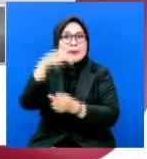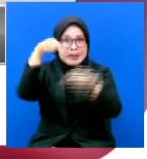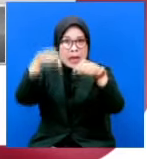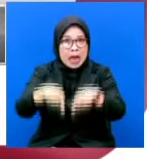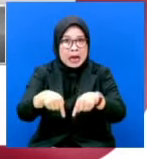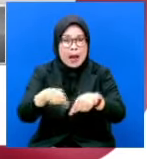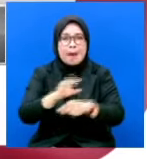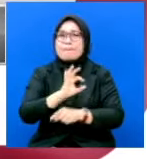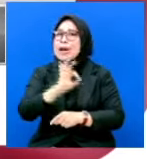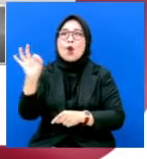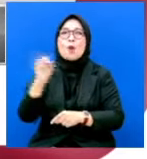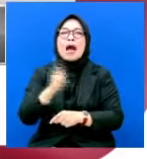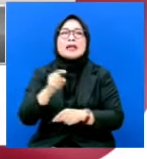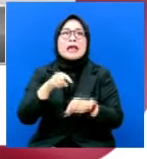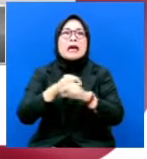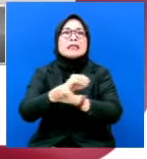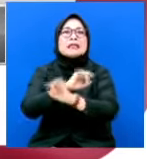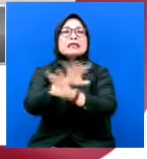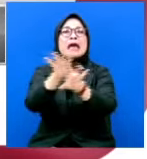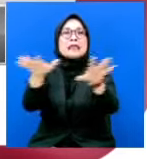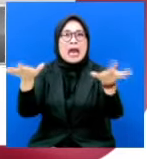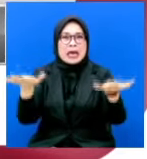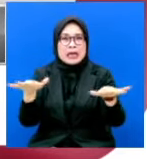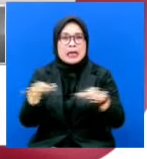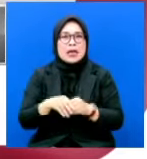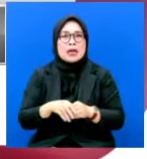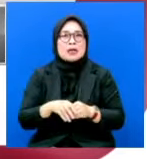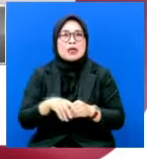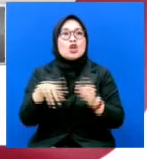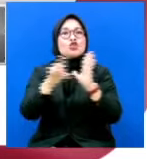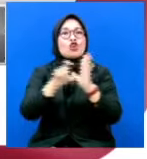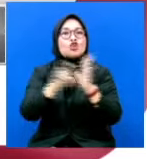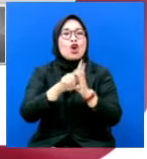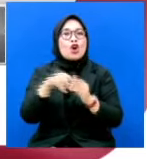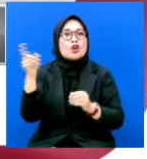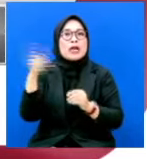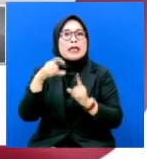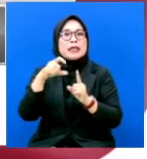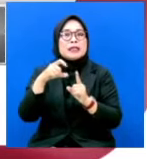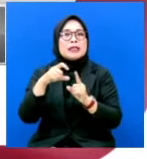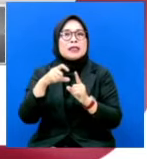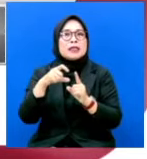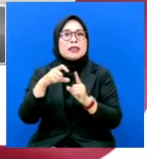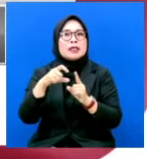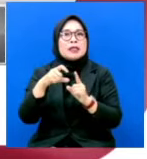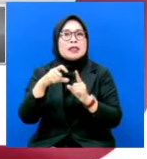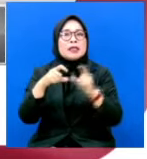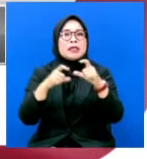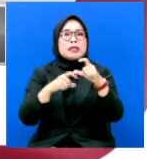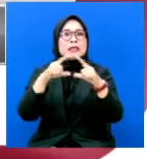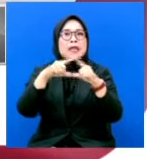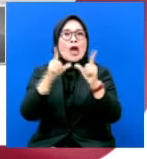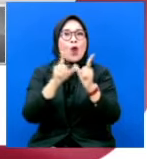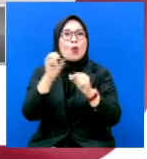belum ada jaringannya misalkan mulai dari bikar keor lalu kemudian dari Sausapor